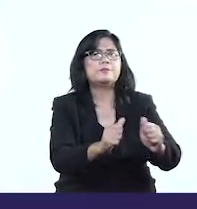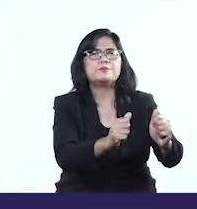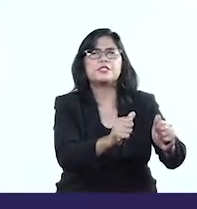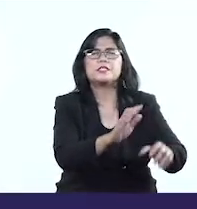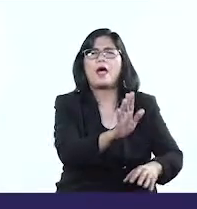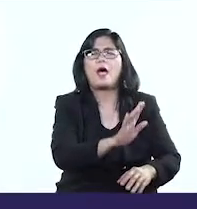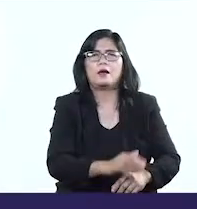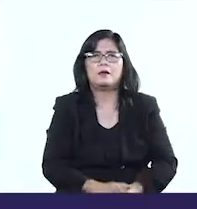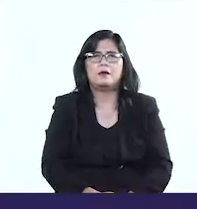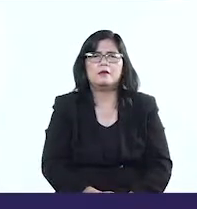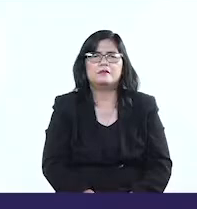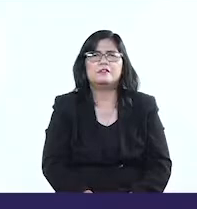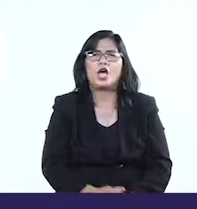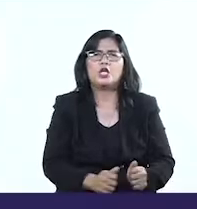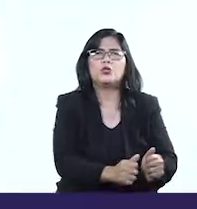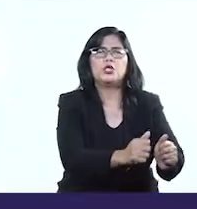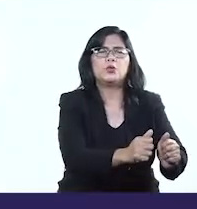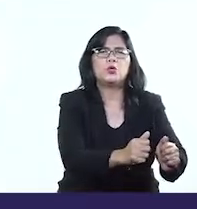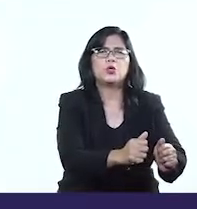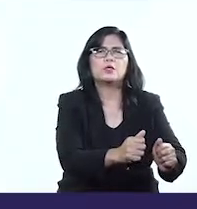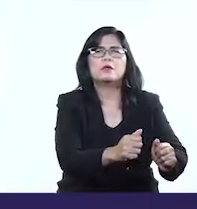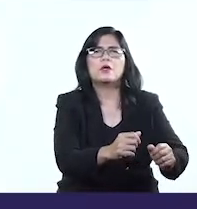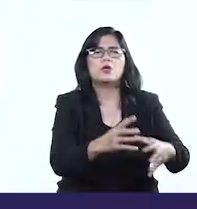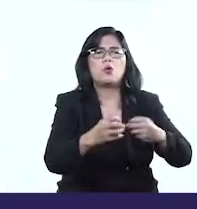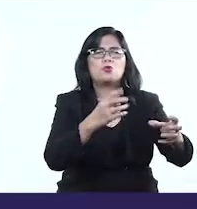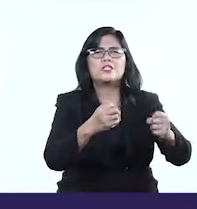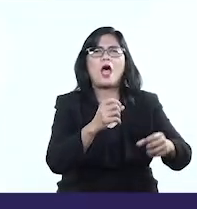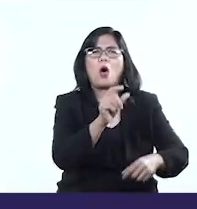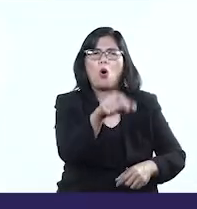Hai The Jungle terbawa kedalam dosa orang lain